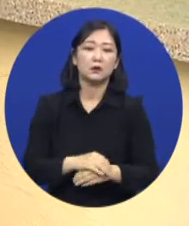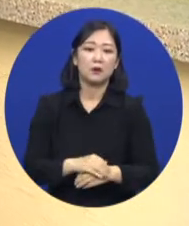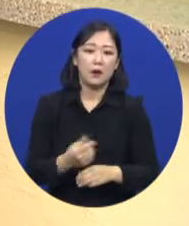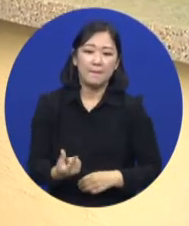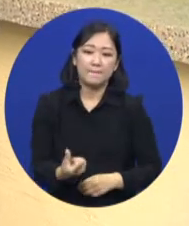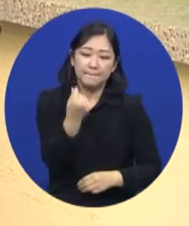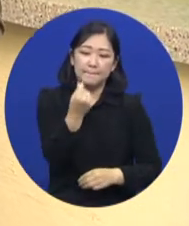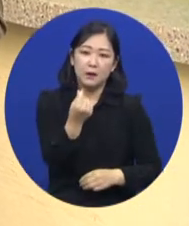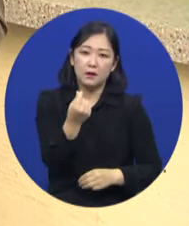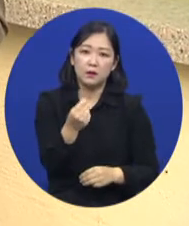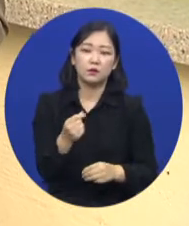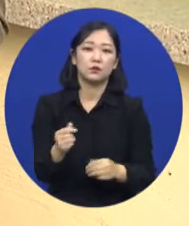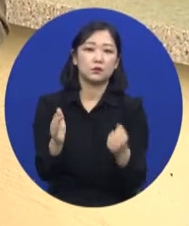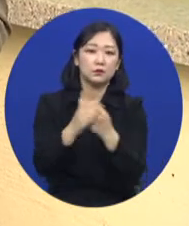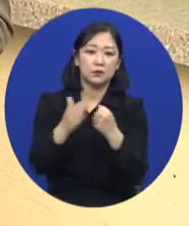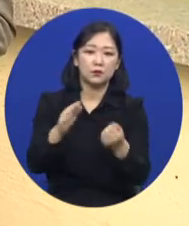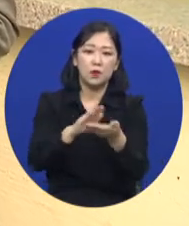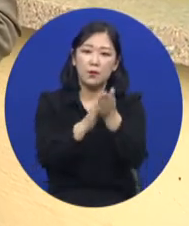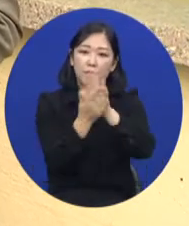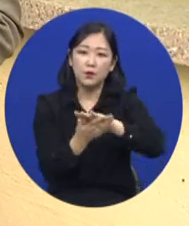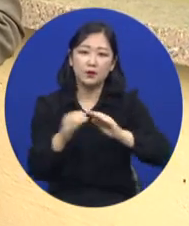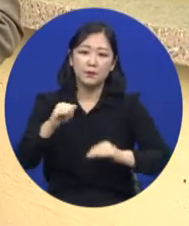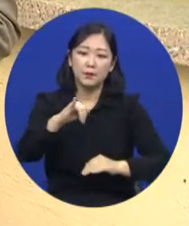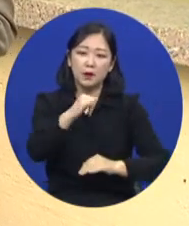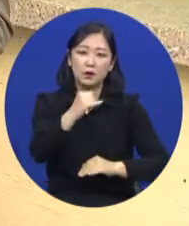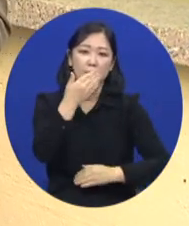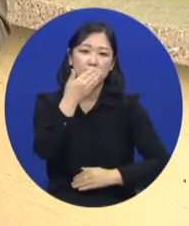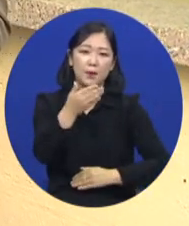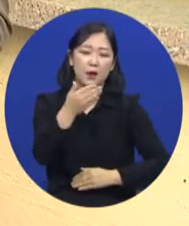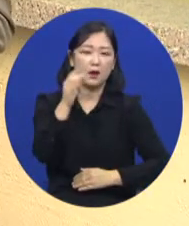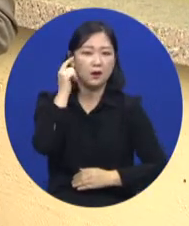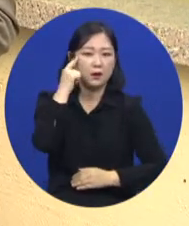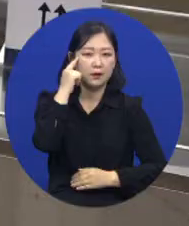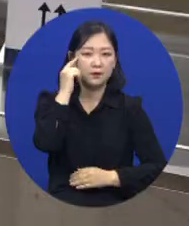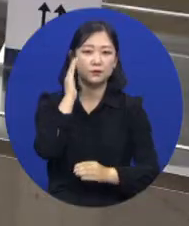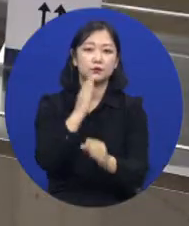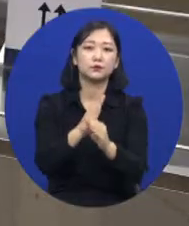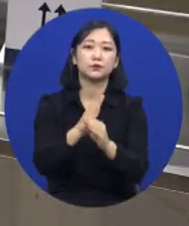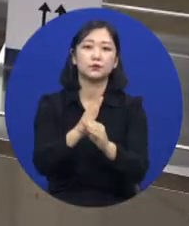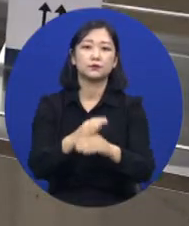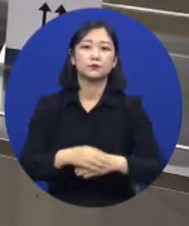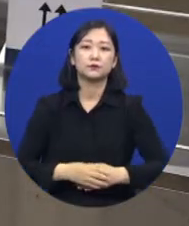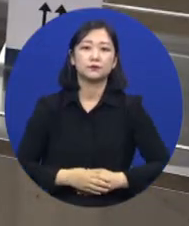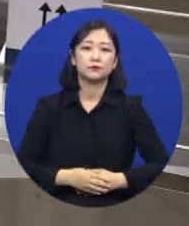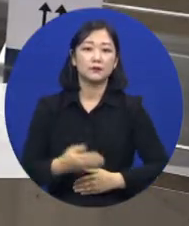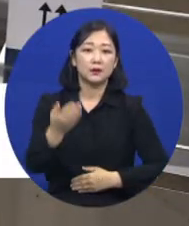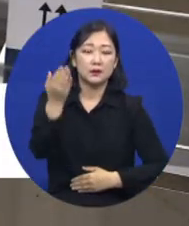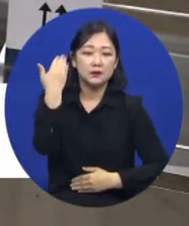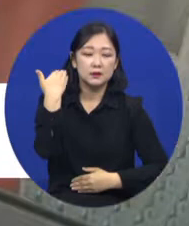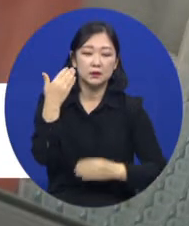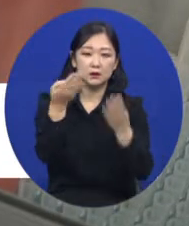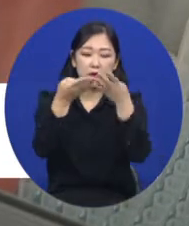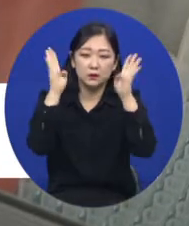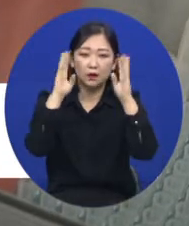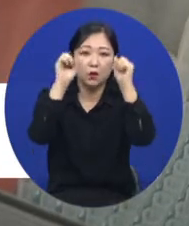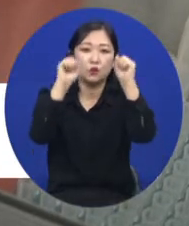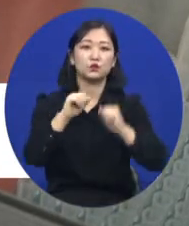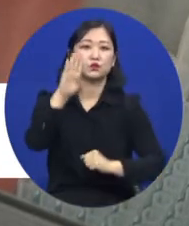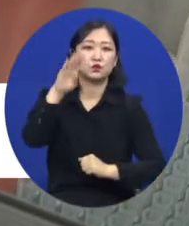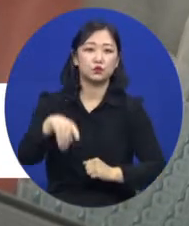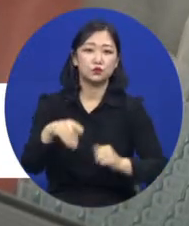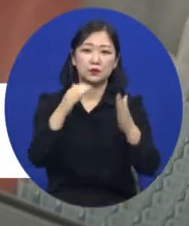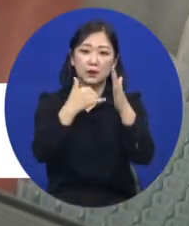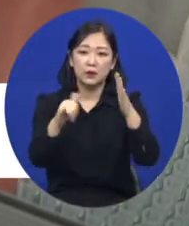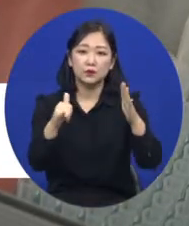빠른 전파 속도 때문에 변이 바이러스로 인한 가능성을 염두에 두고 있습니다 지난달 대학 운동부 와 가족 집단